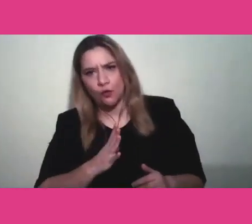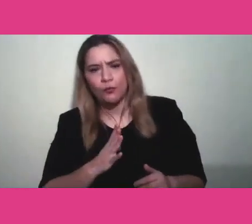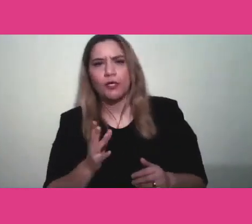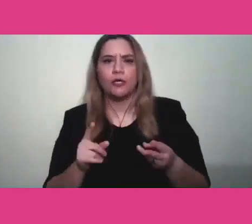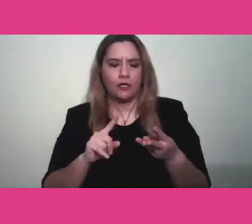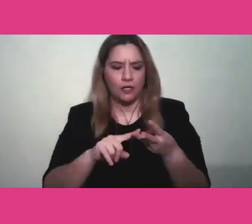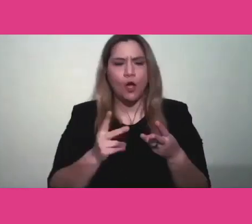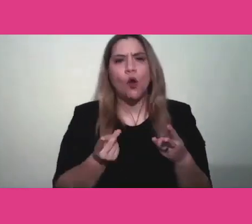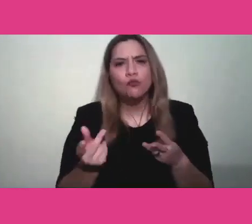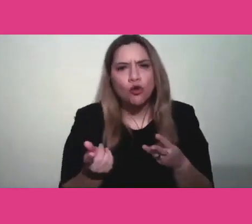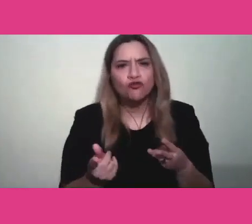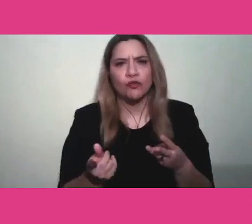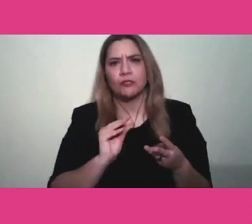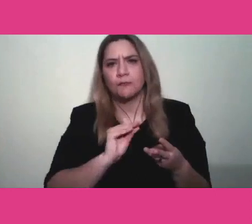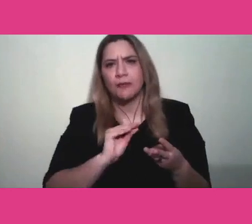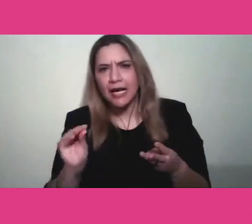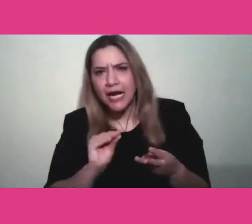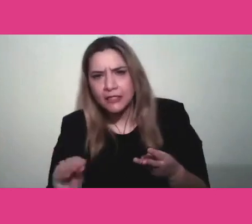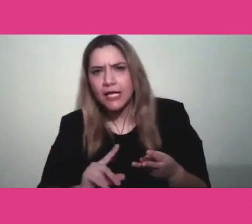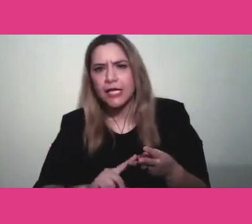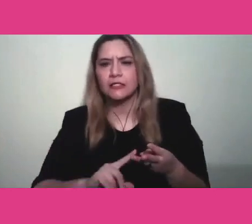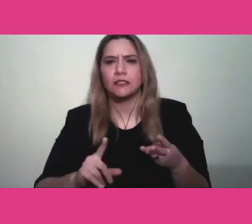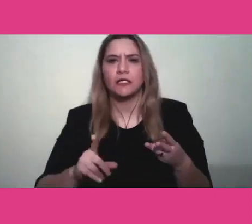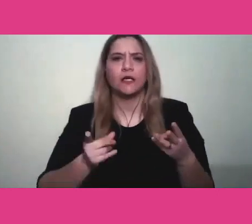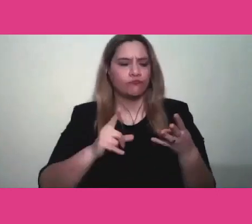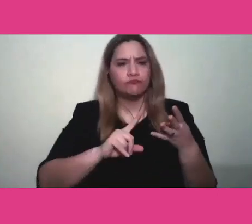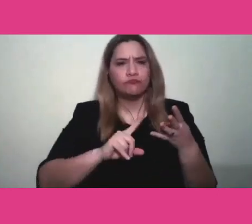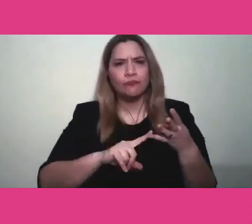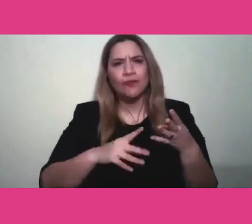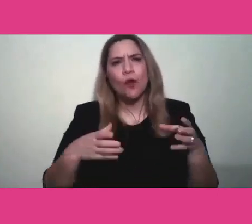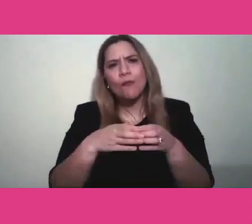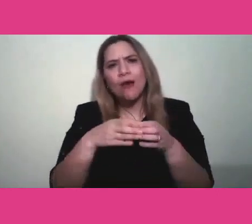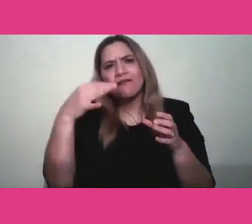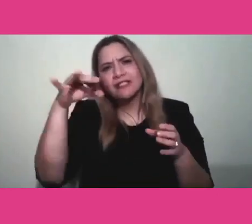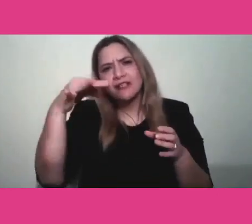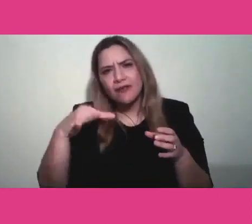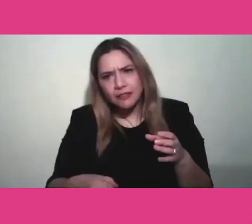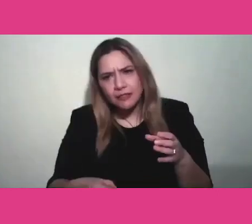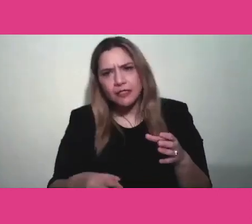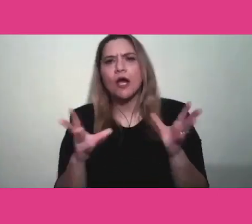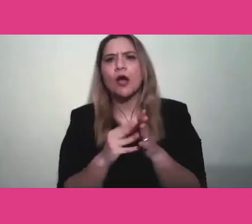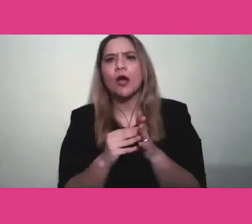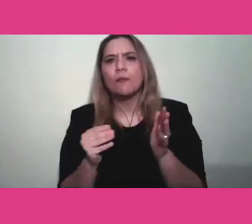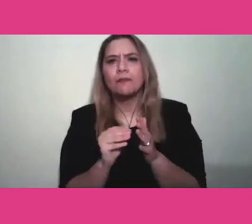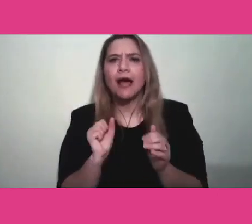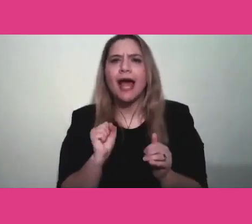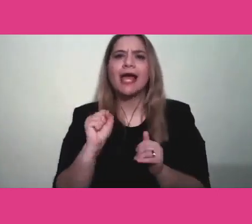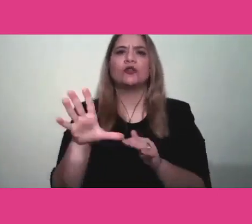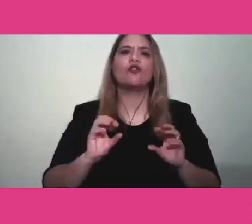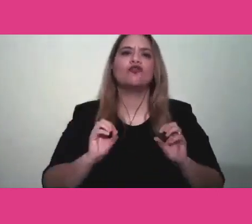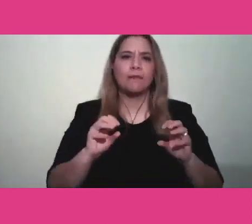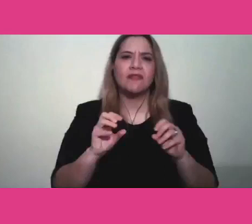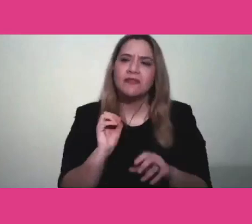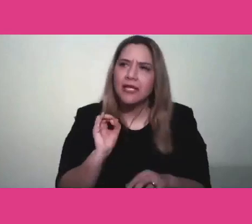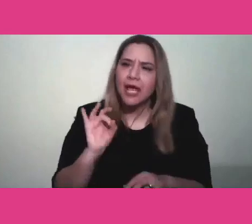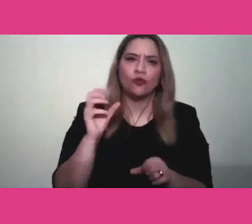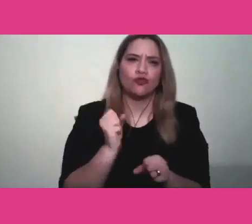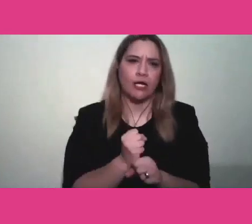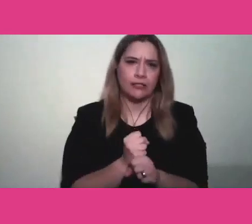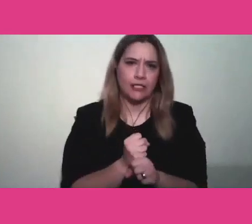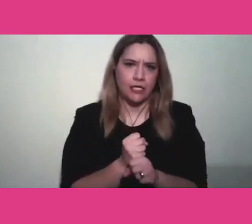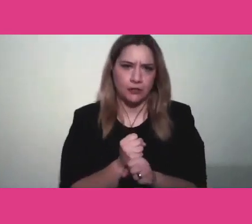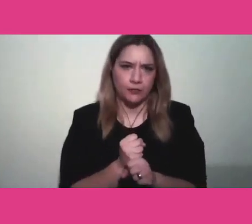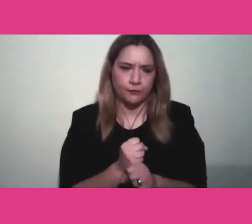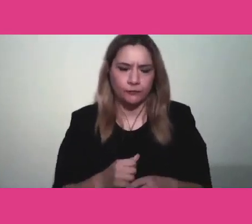πρόσφυγες, μετανάστες και άλλες ευάλωτες ομάδες που είναι για παράδειγμα εκτός εκπαίδευση, εκτός εργασίας.